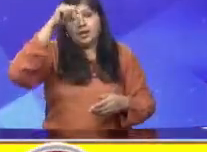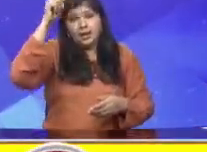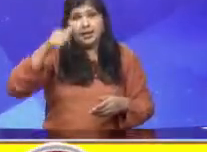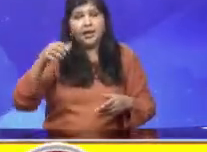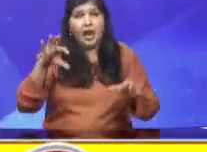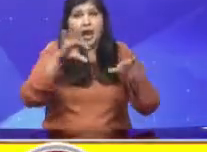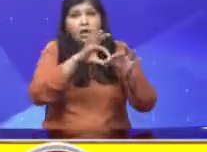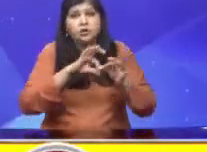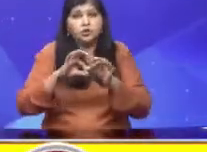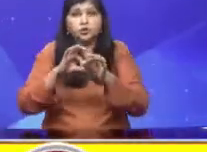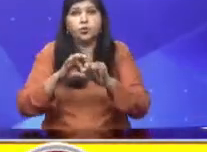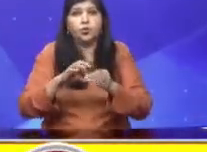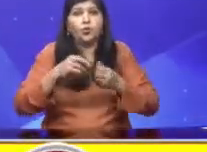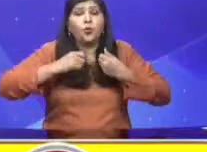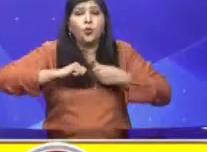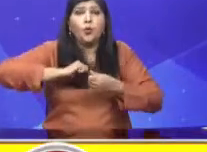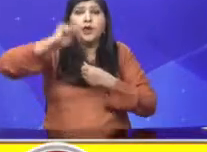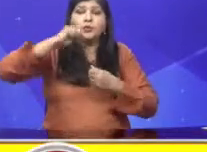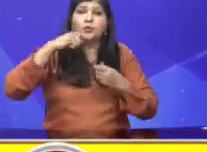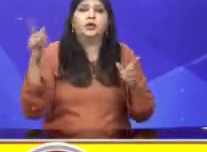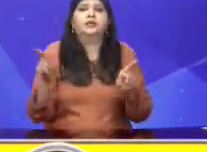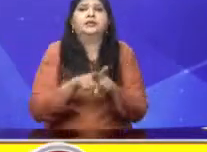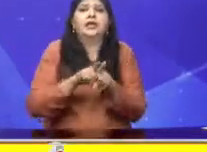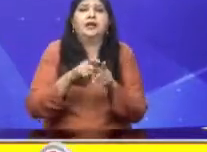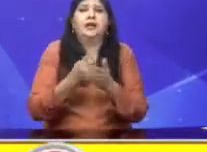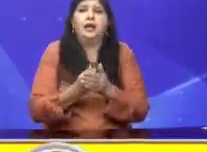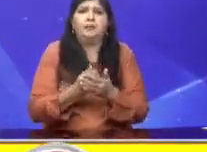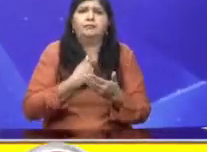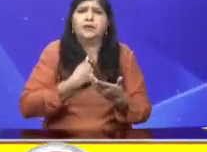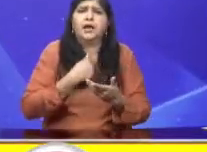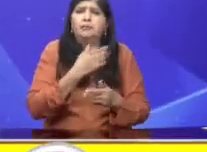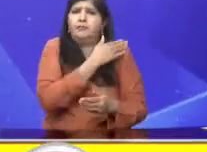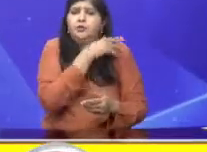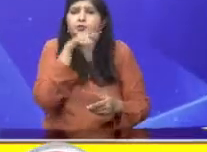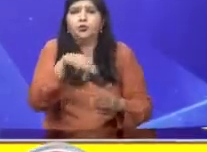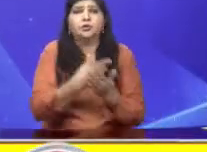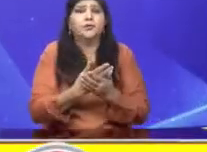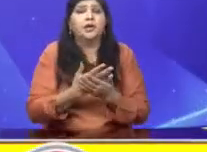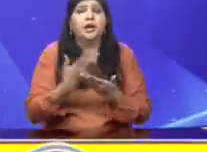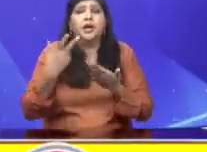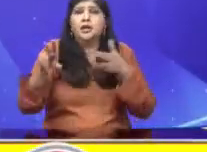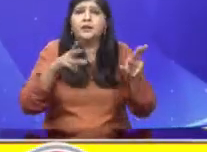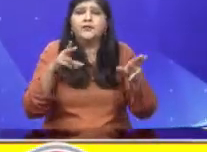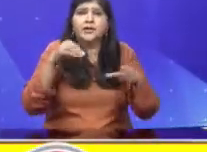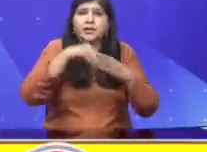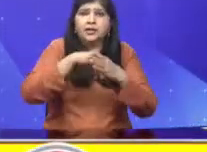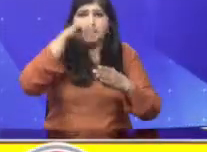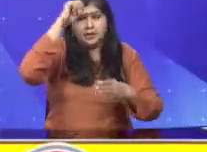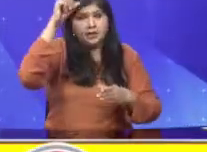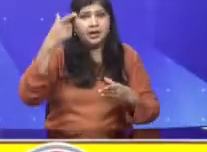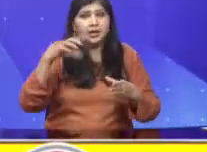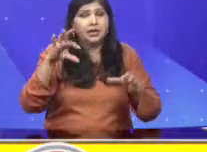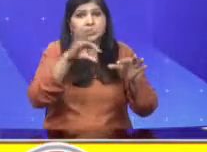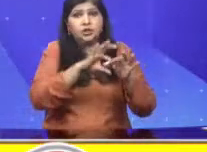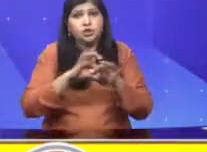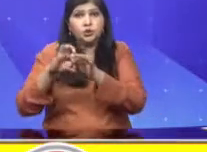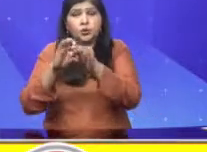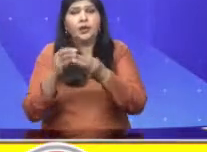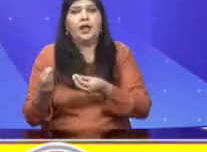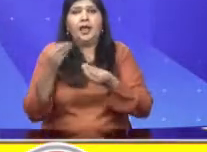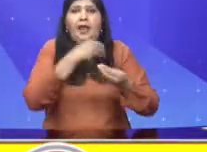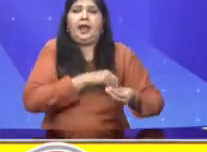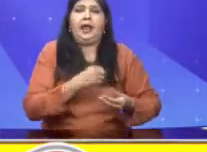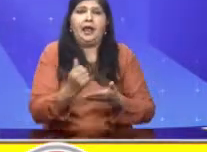यह हमारा करतव हैं कि हम अपना काम ऐसे करें जो विवित्यताओं से हमारे भारत को जोडने में